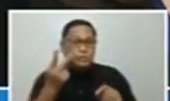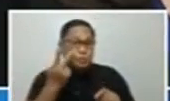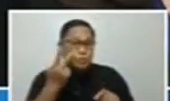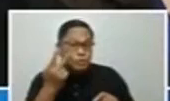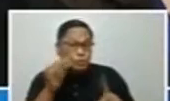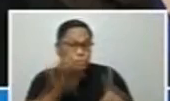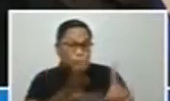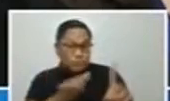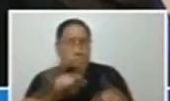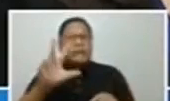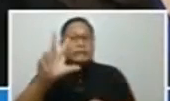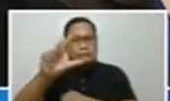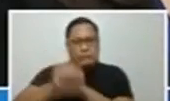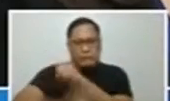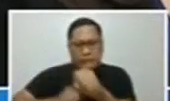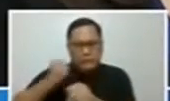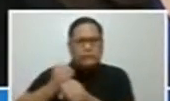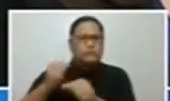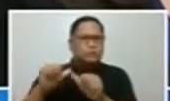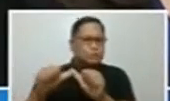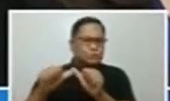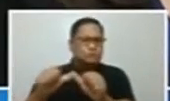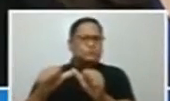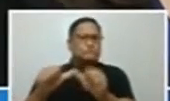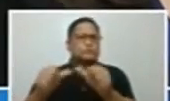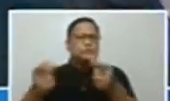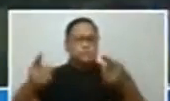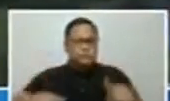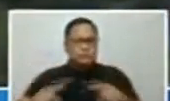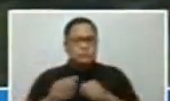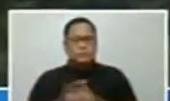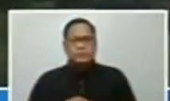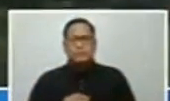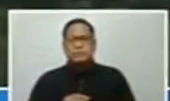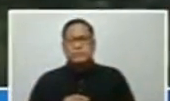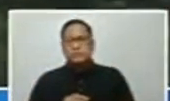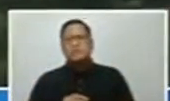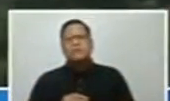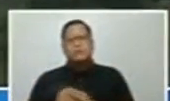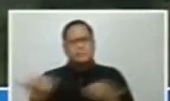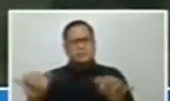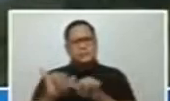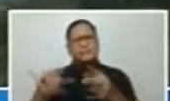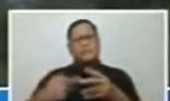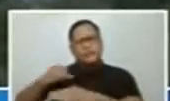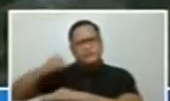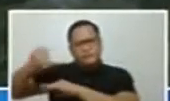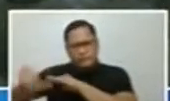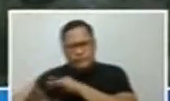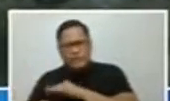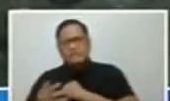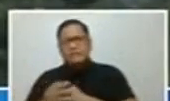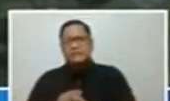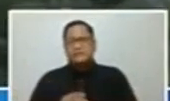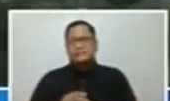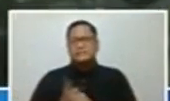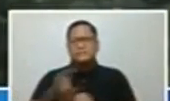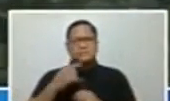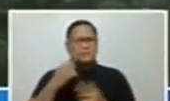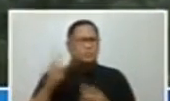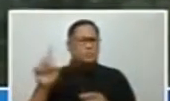Yes, tuloy-tuloy ang ating gagawin pag-apprehend ng mga sasaway doon. In fact, if I'm not mistaken, mula